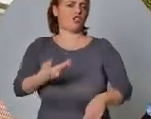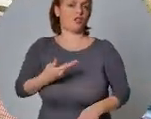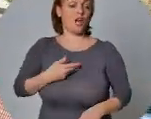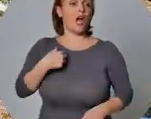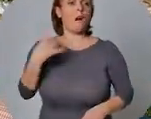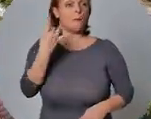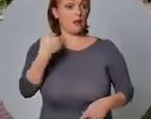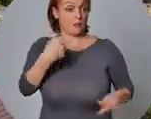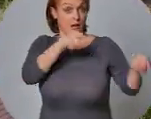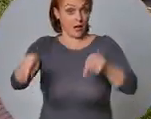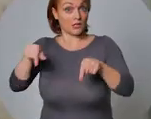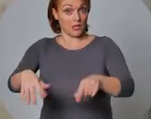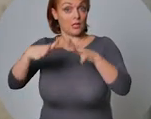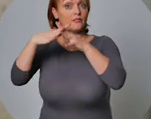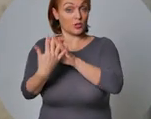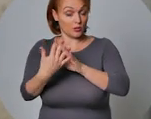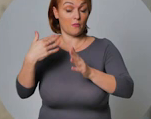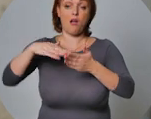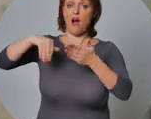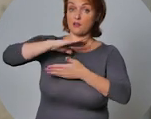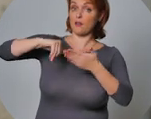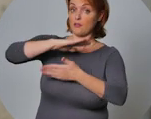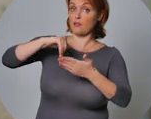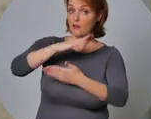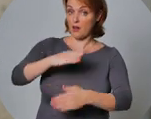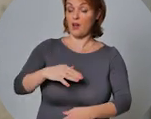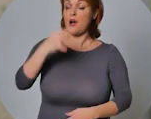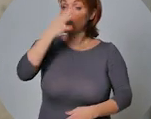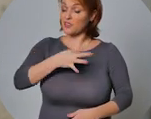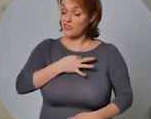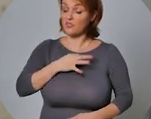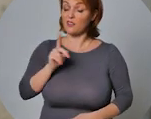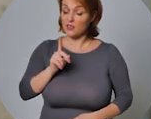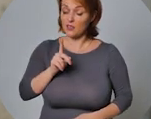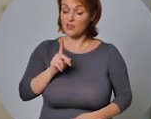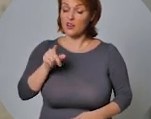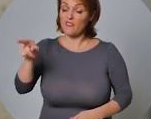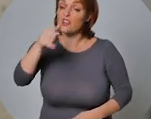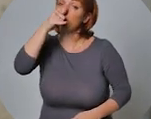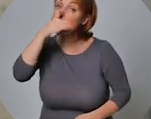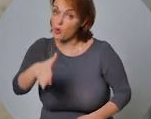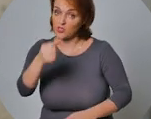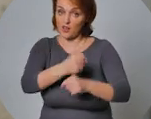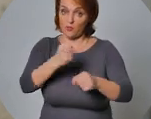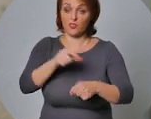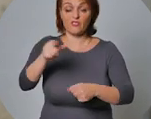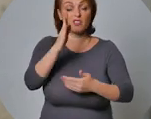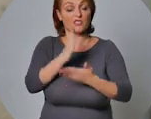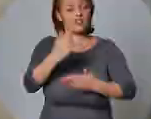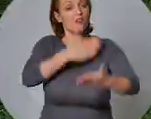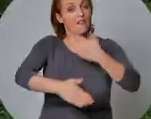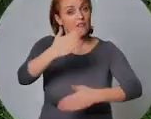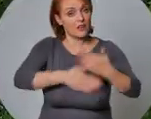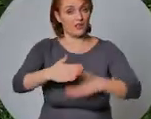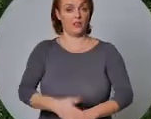sat. Aici, în localitate, mi s-a refuzat că au zis că dumneavoastră n-ați să puteți, că sunteți persoană cu dizabilități